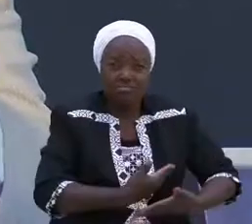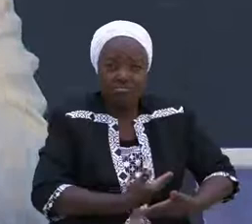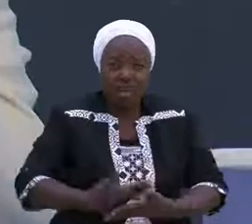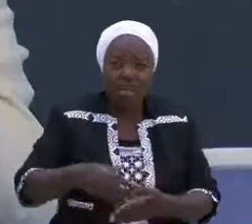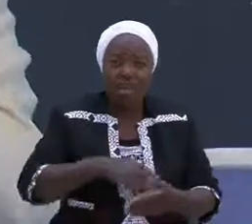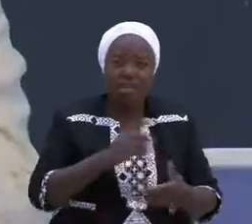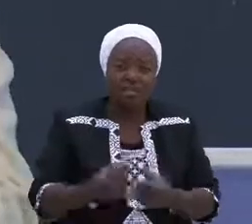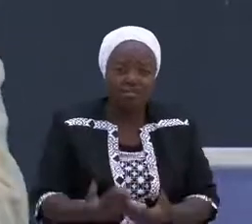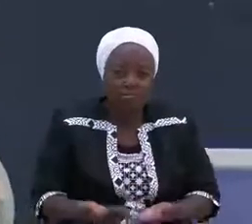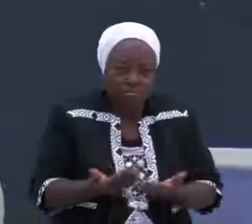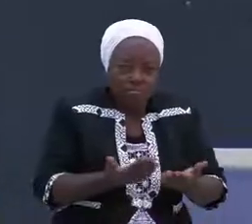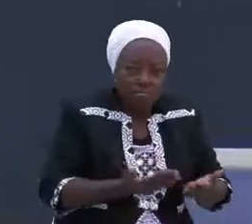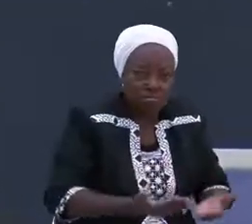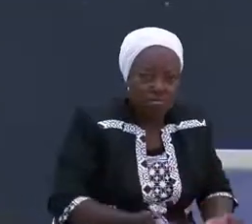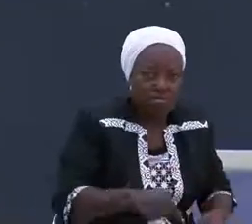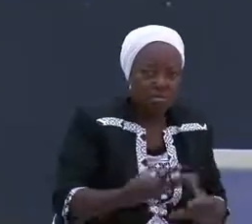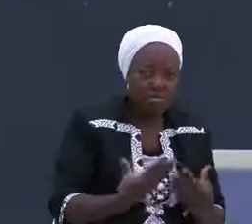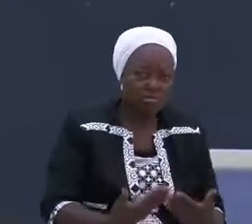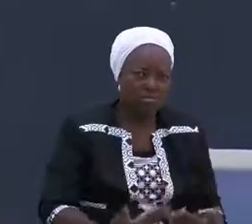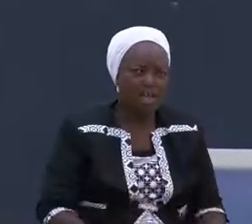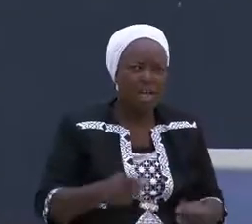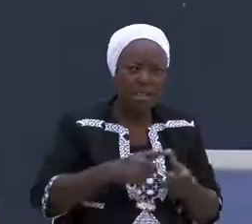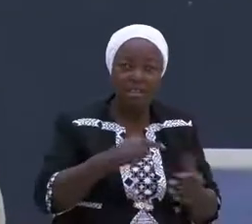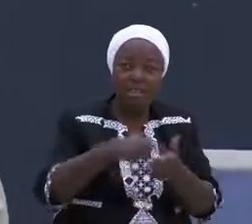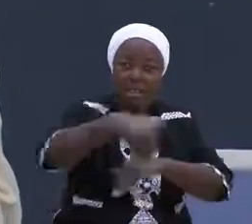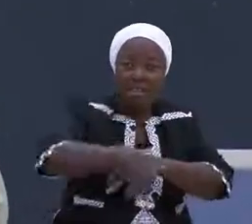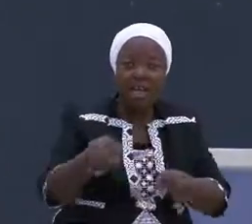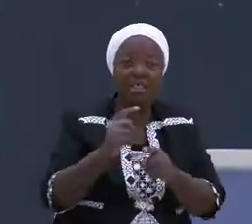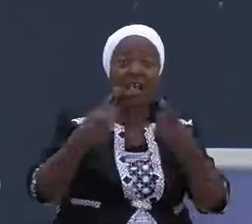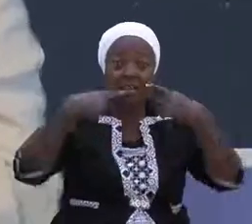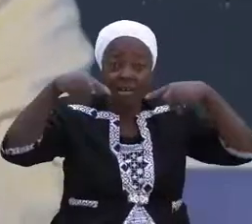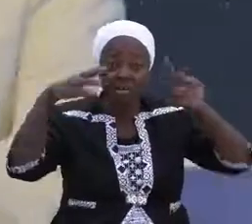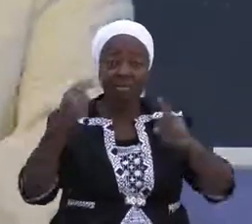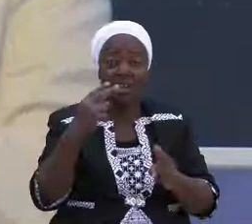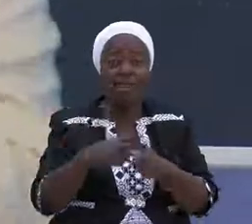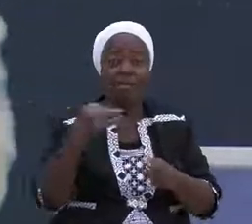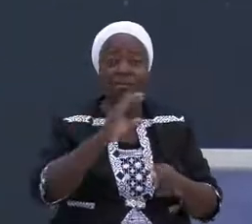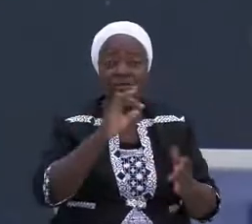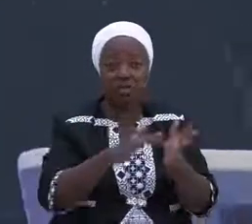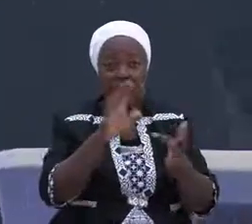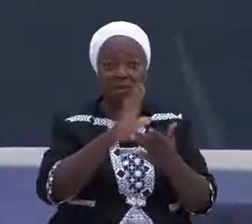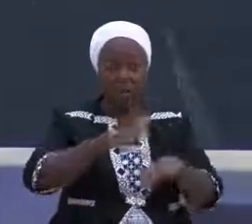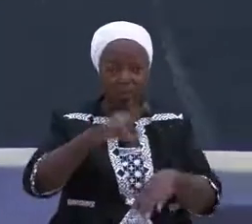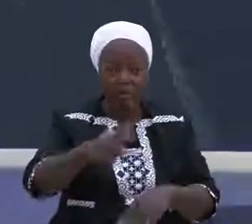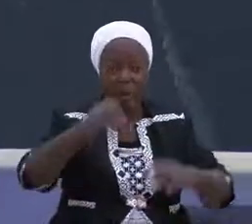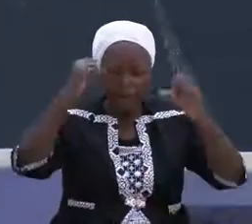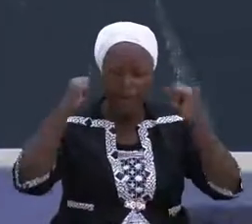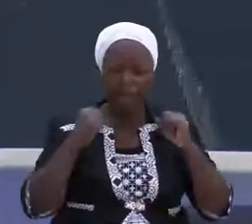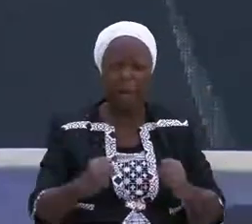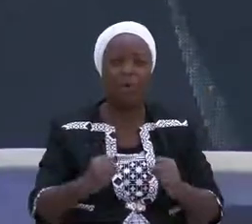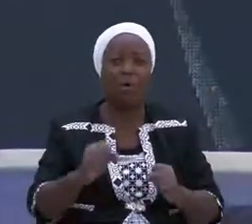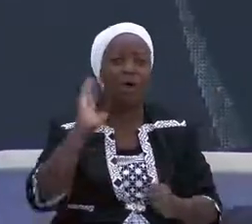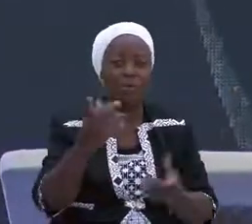soir. Comme je proclame le nom de Jésus sur toi, la puissance va